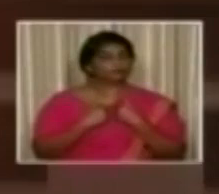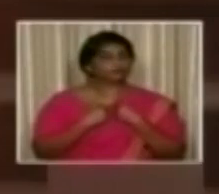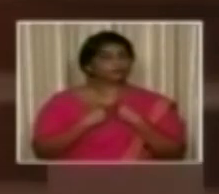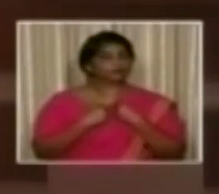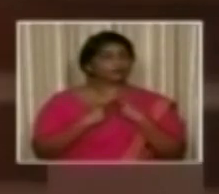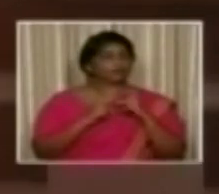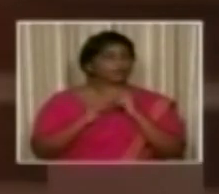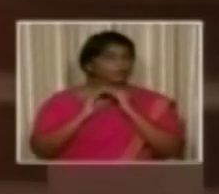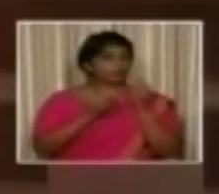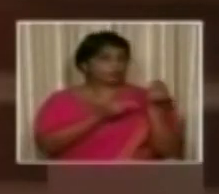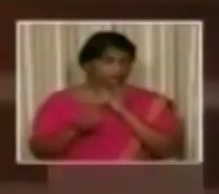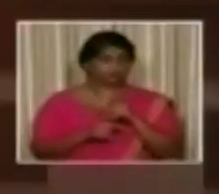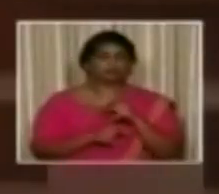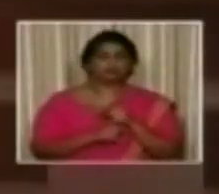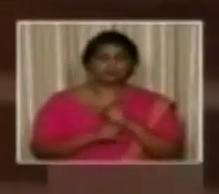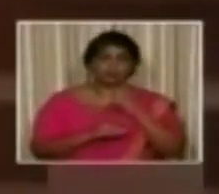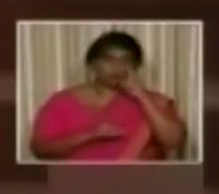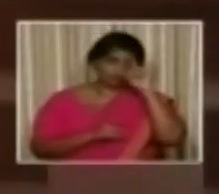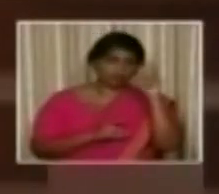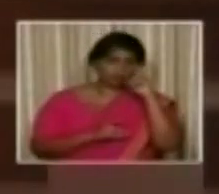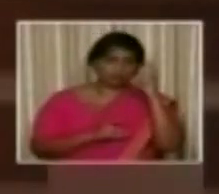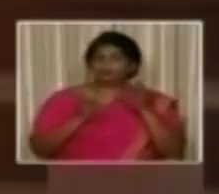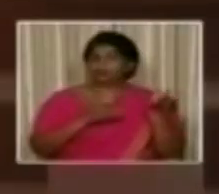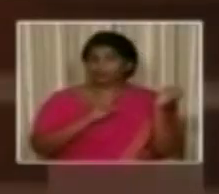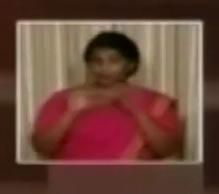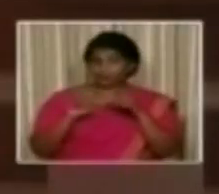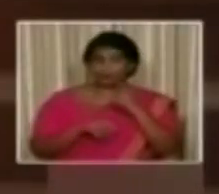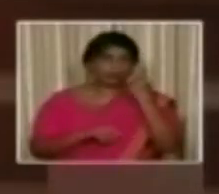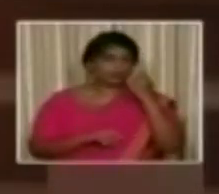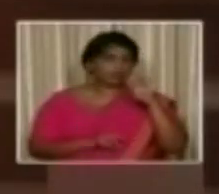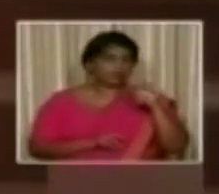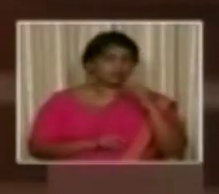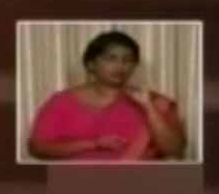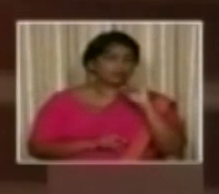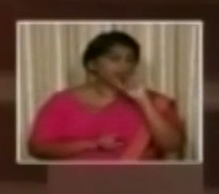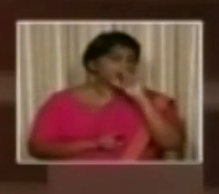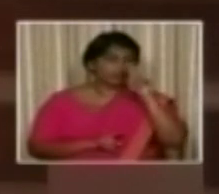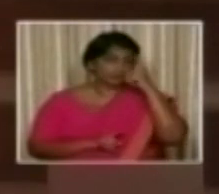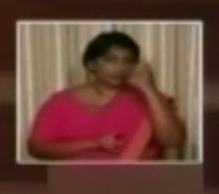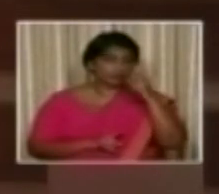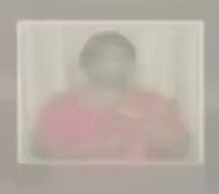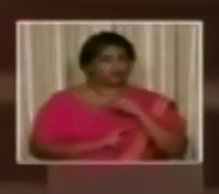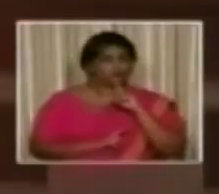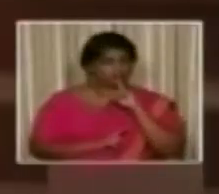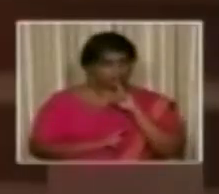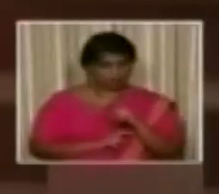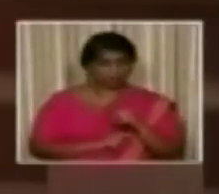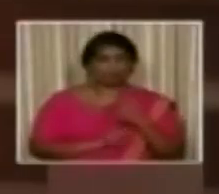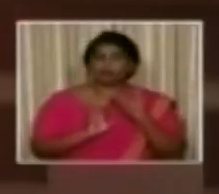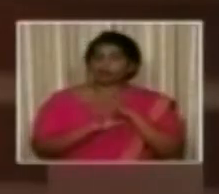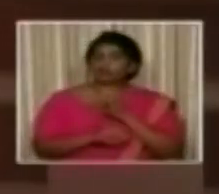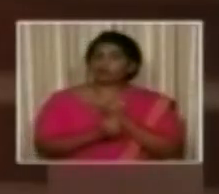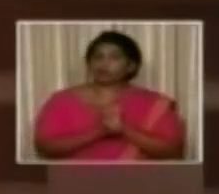இது தொடர்பில் நாம் ஆராய வேண்டும். இடைநடுவில் மாற்றங்கள் இடம்பெற்றிருக்கலாம். சந்தேகமுள்ள போலீஸ் நிலையங்கள் தொடர்பில் நாம் ஆராயவுள்ளோம். அனுப்பப்பட்ட போலி